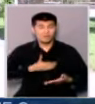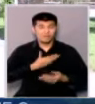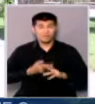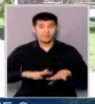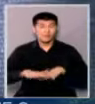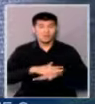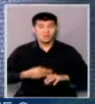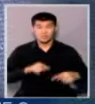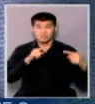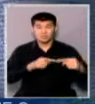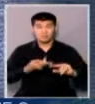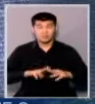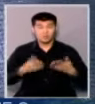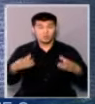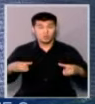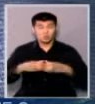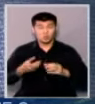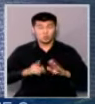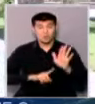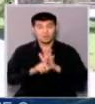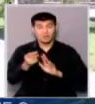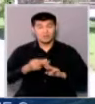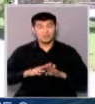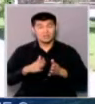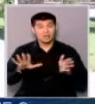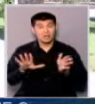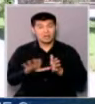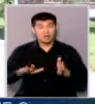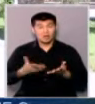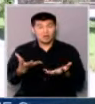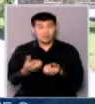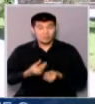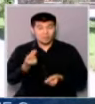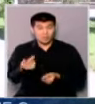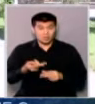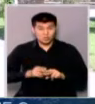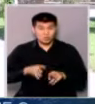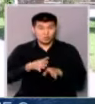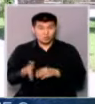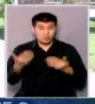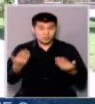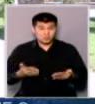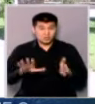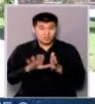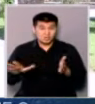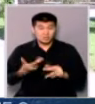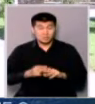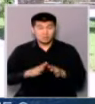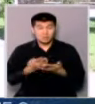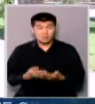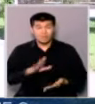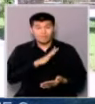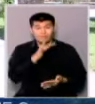у населения. Ведь данная организация снабжает нас электроэнергией, берет оплату за использование электричества. И до